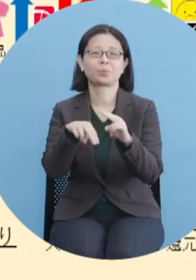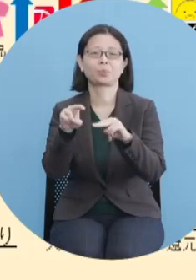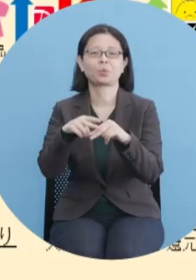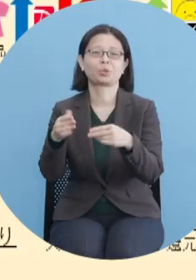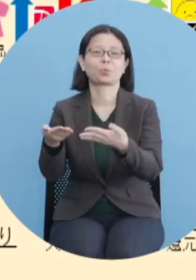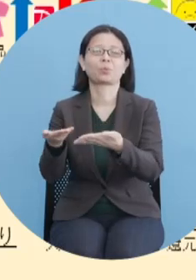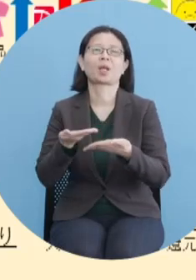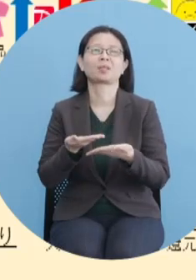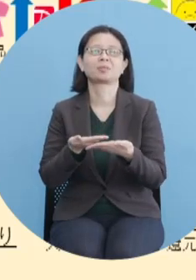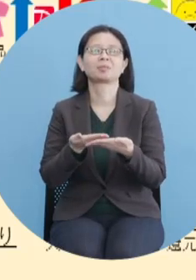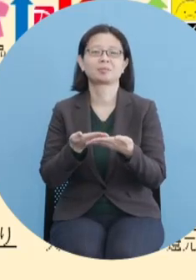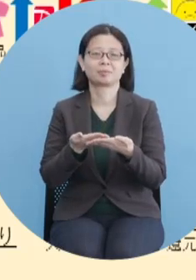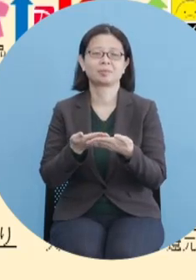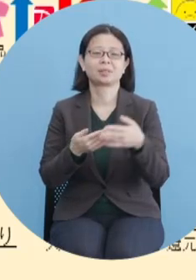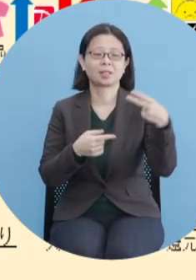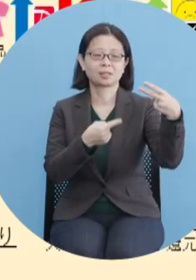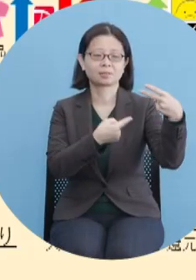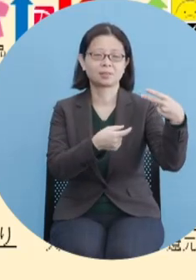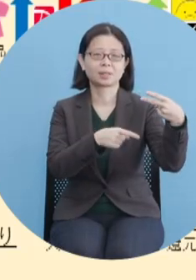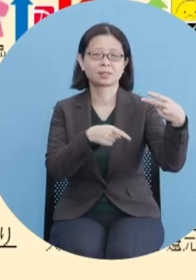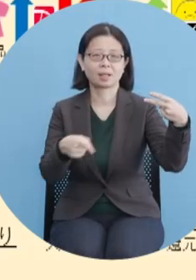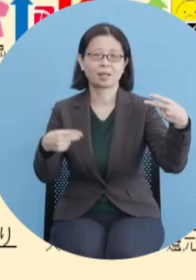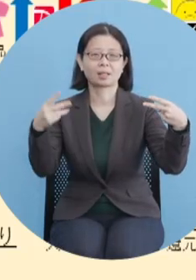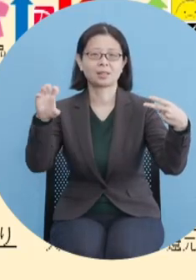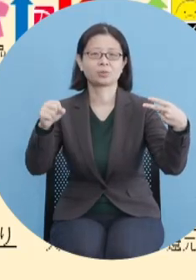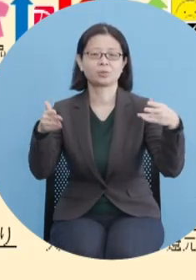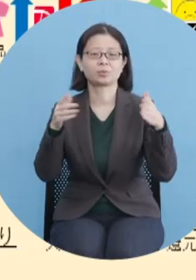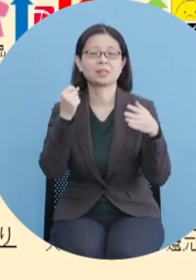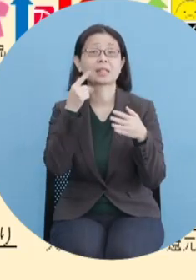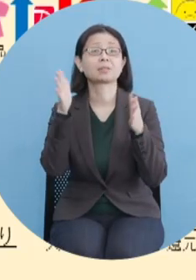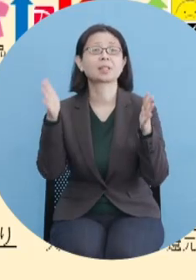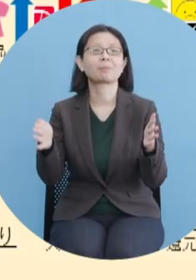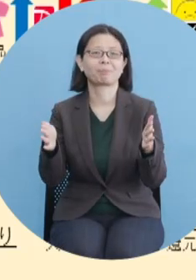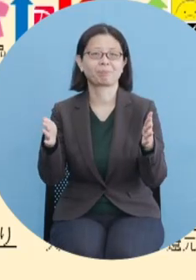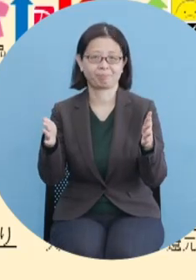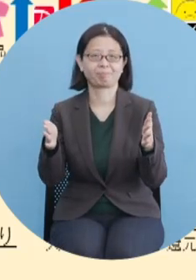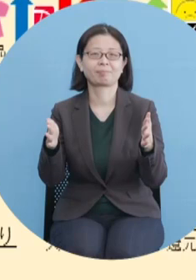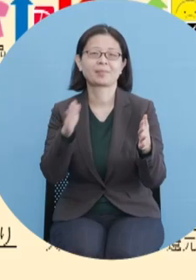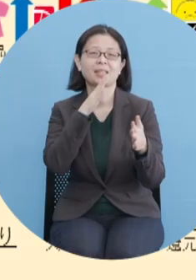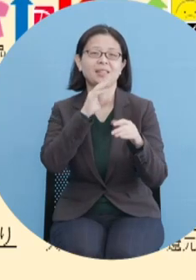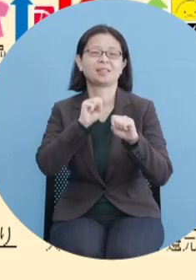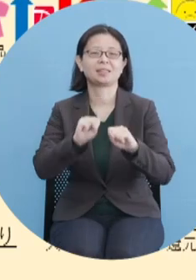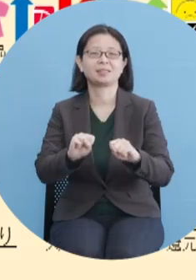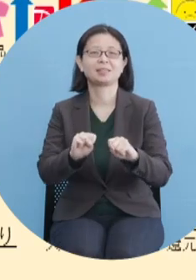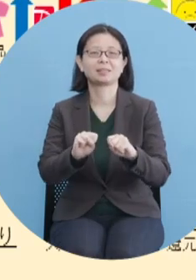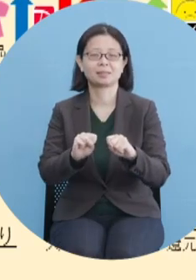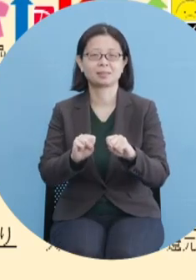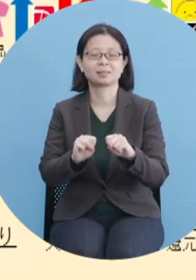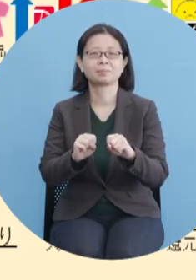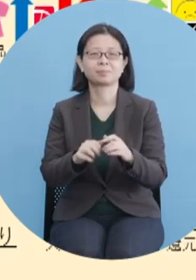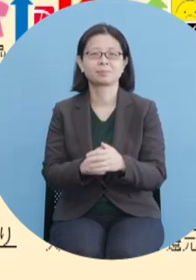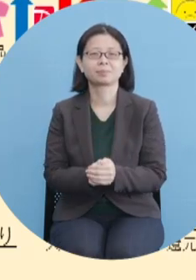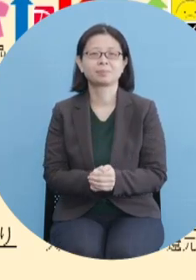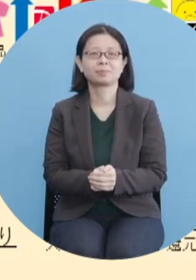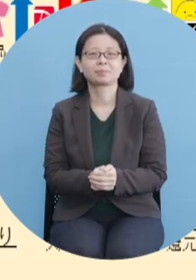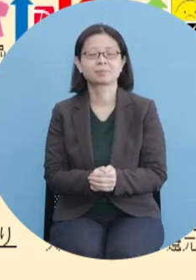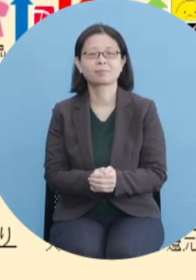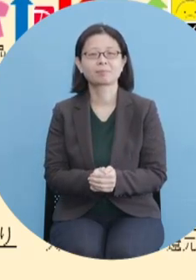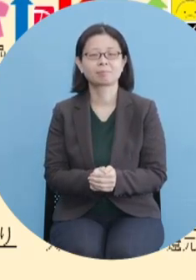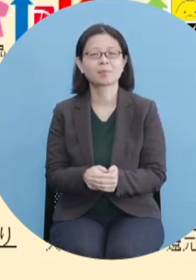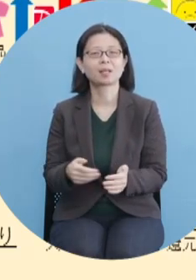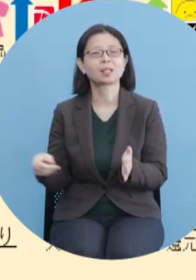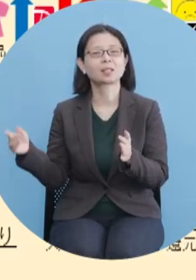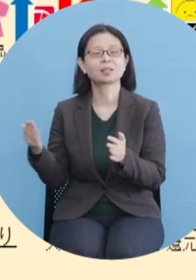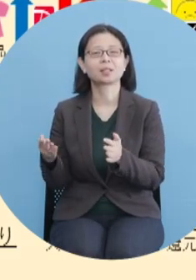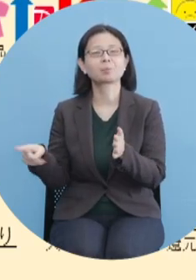を2月から1ヶ月間実施したいと思ってございますえこれまでええ何回か